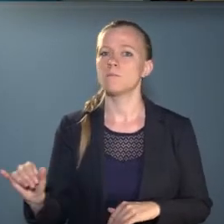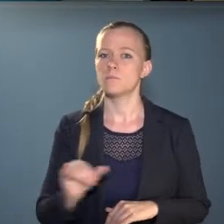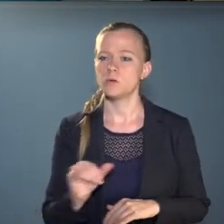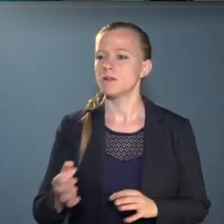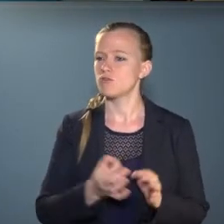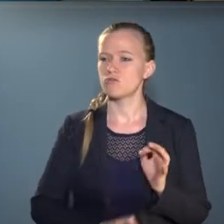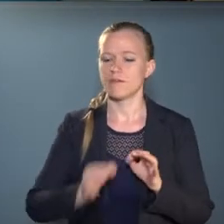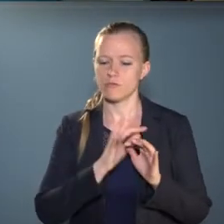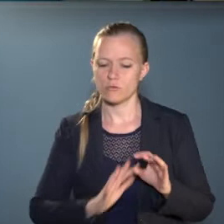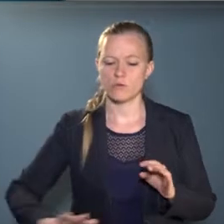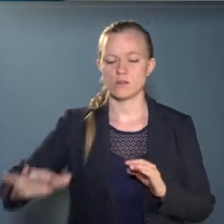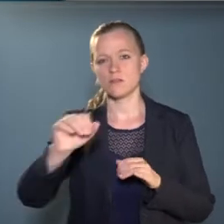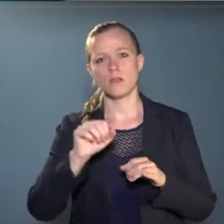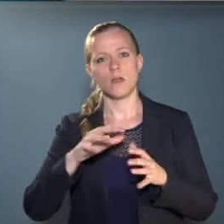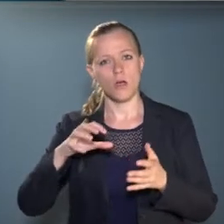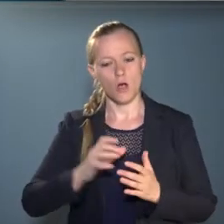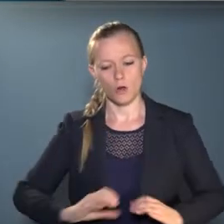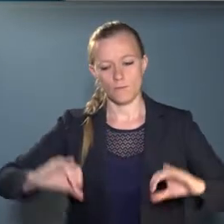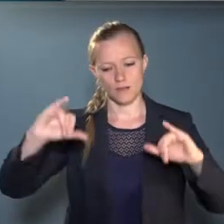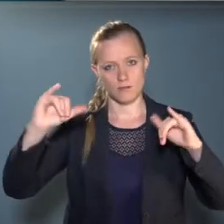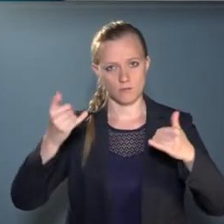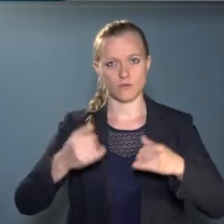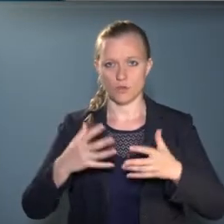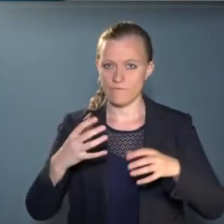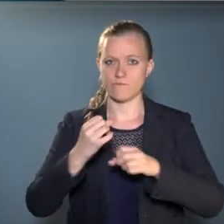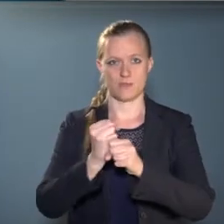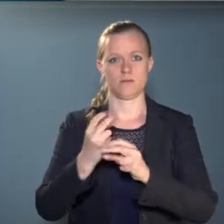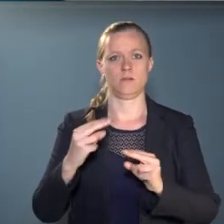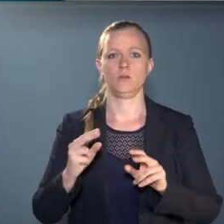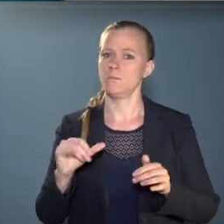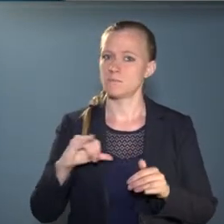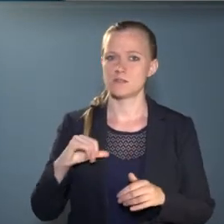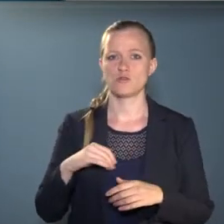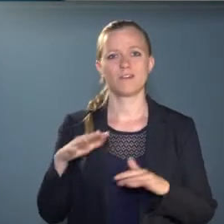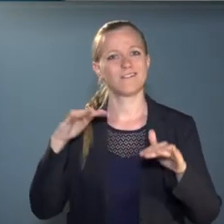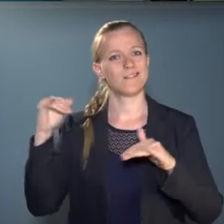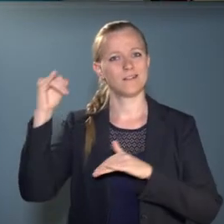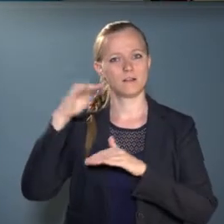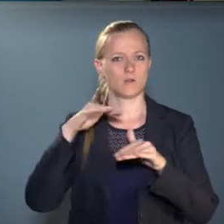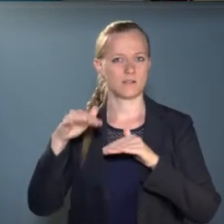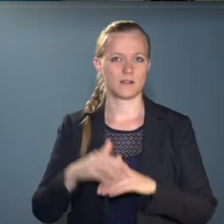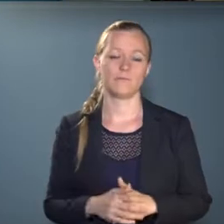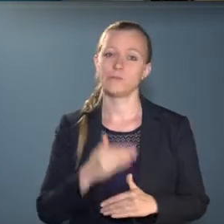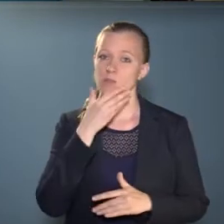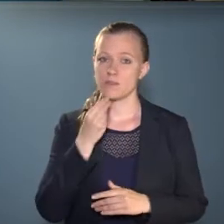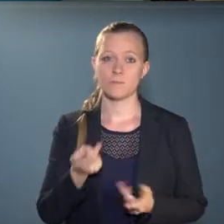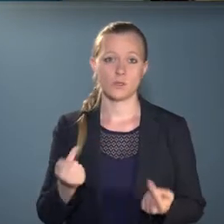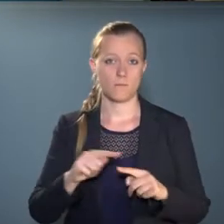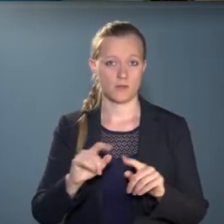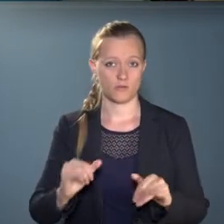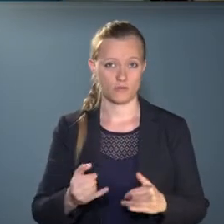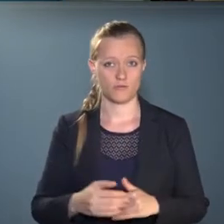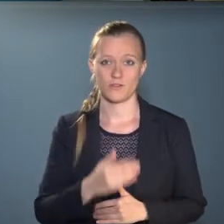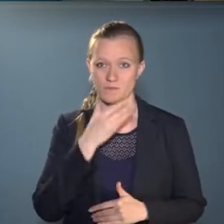teljes környezetében, agglomerációjában is fenntartható módon biztosítja a légiközlekedést. Köszönjük szépen, jöjjön máskor